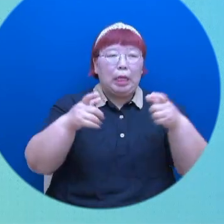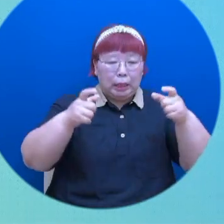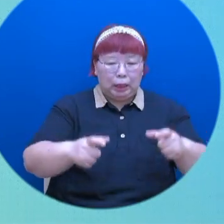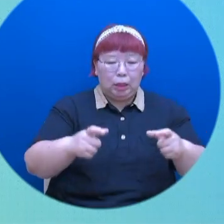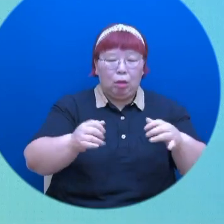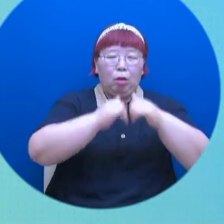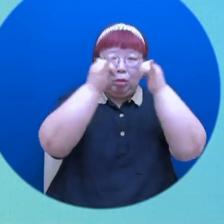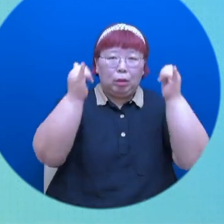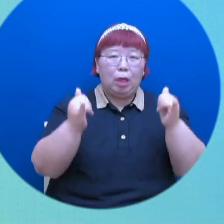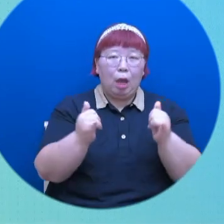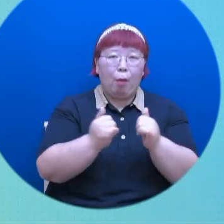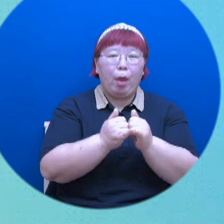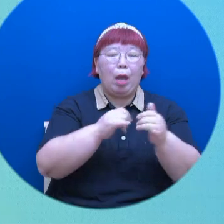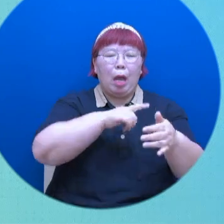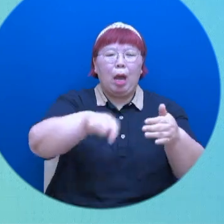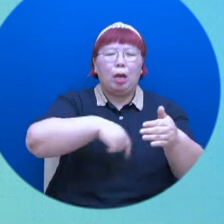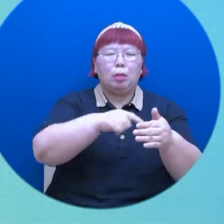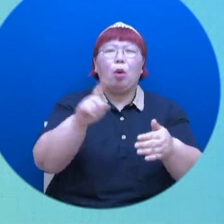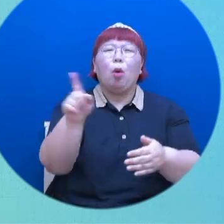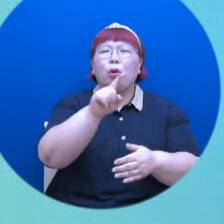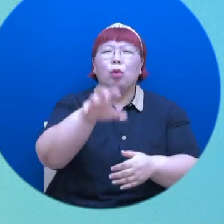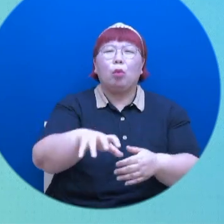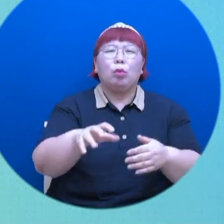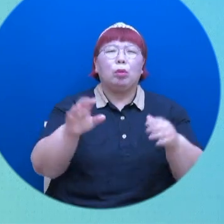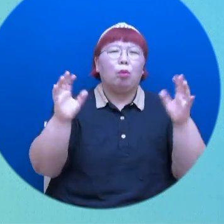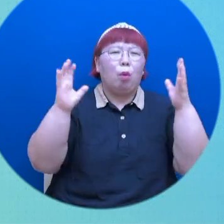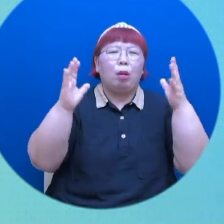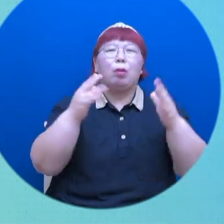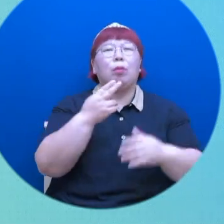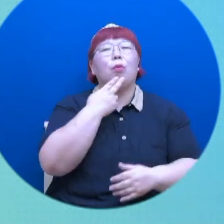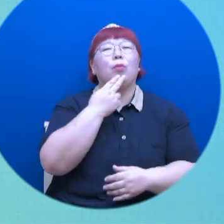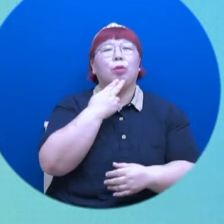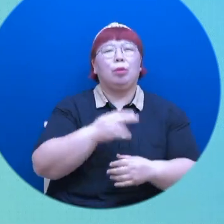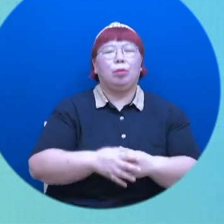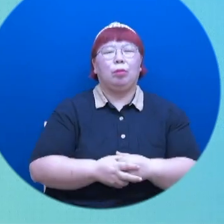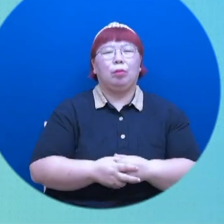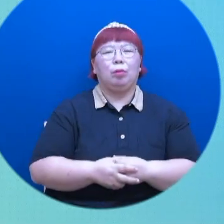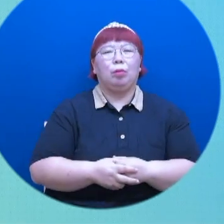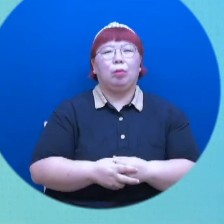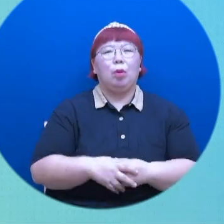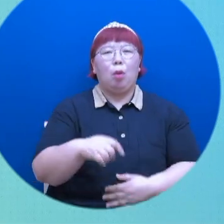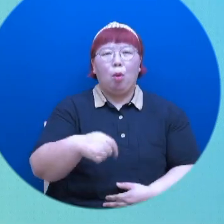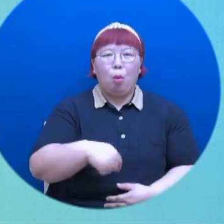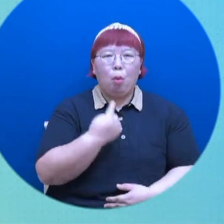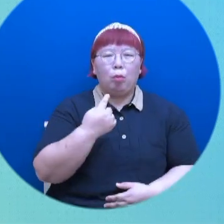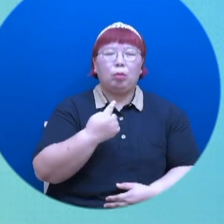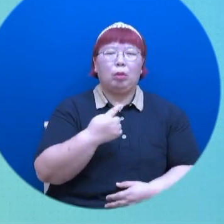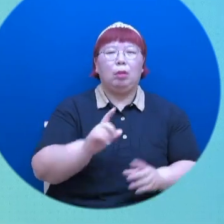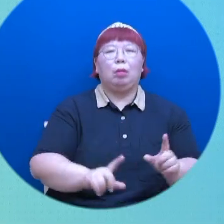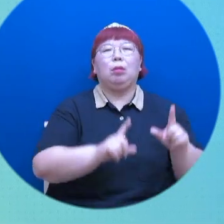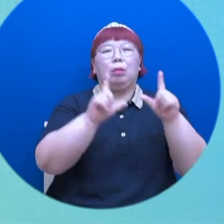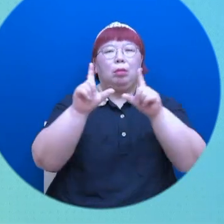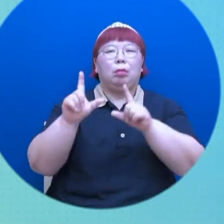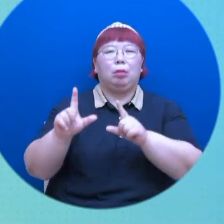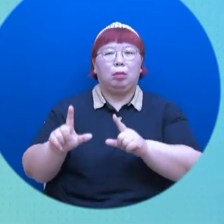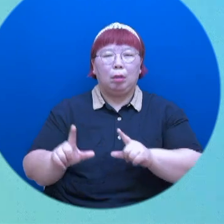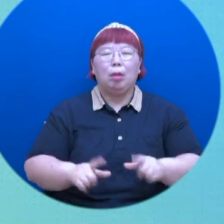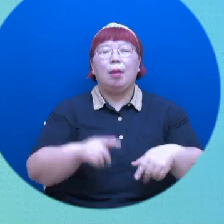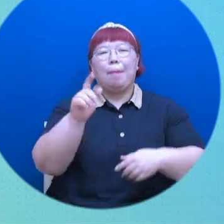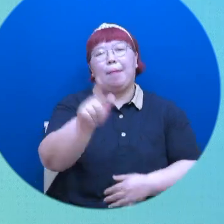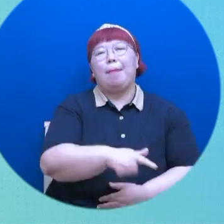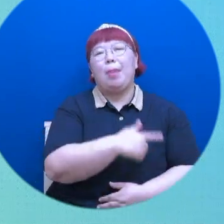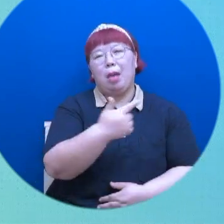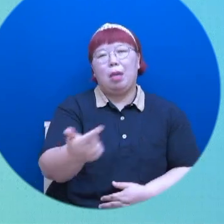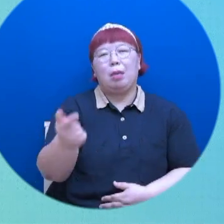지역사회의 어떤 곳에서도 환영해주지 않아요. 그래서 홀로 지냅니다. 매일매일